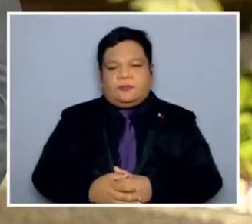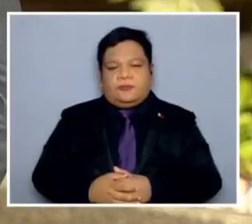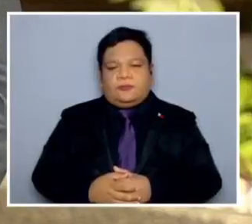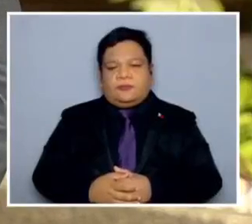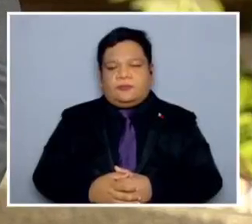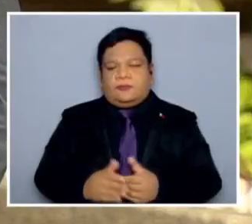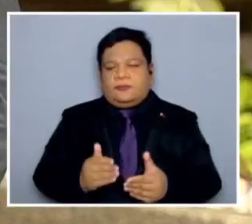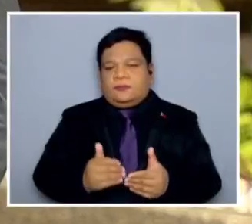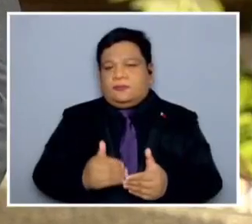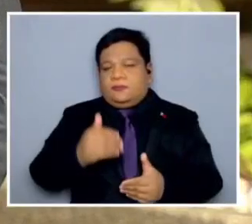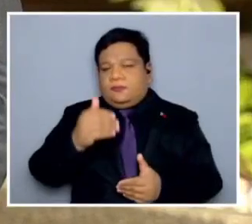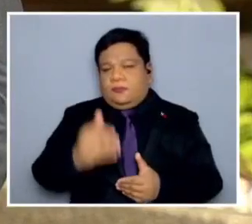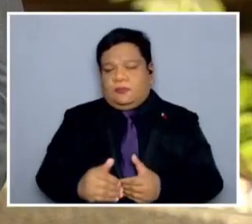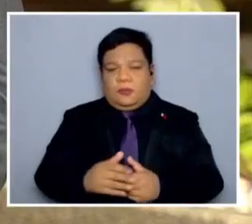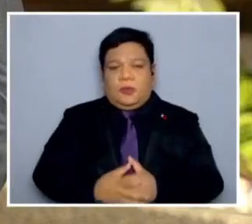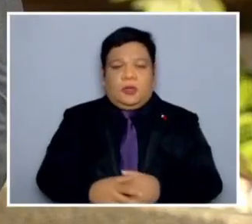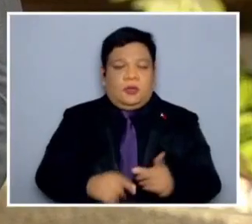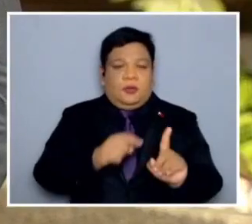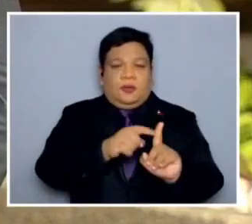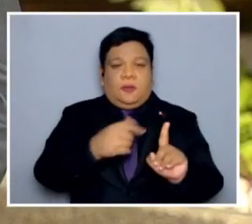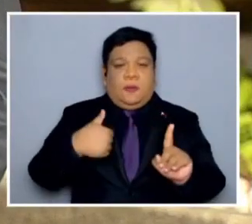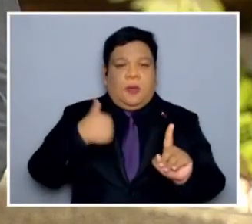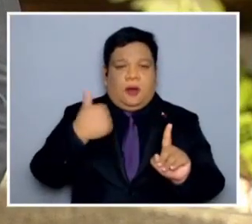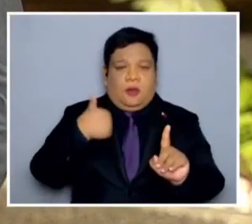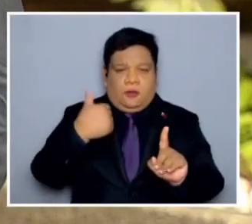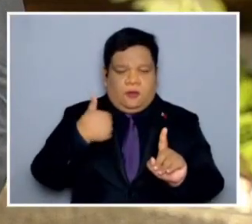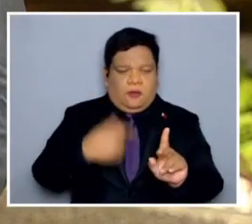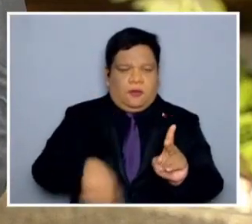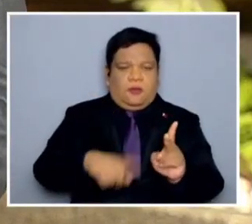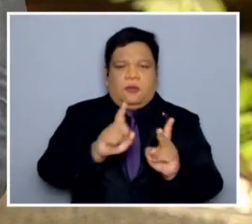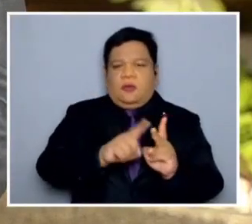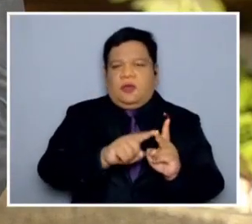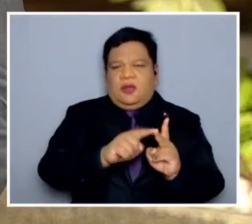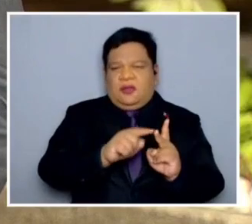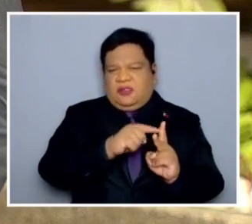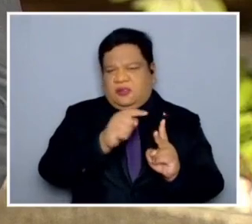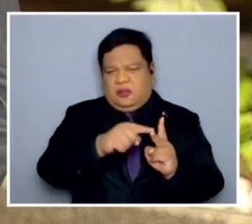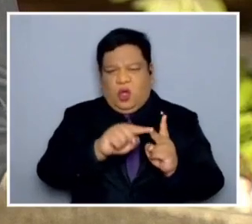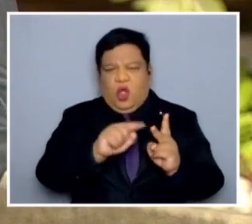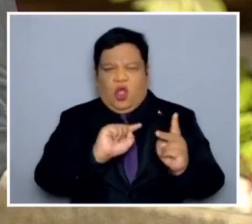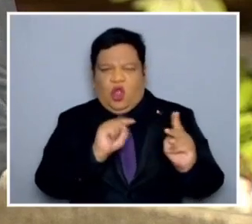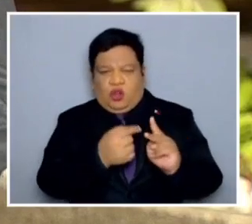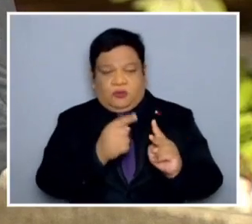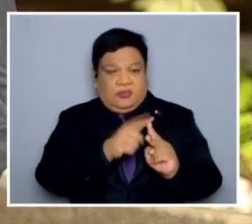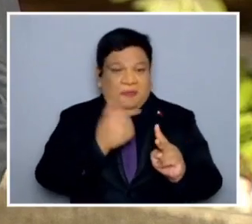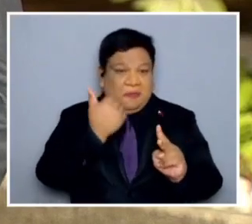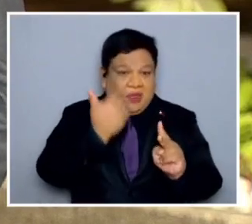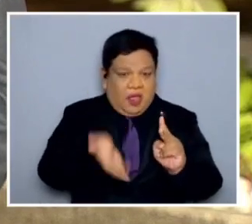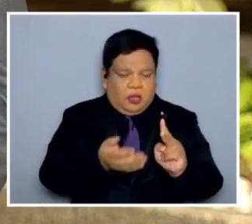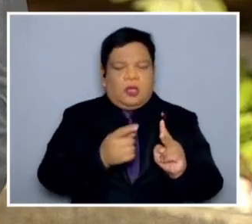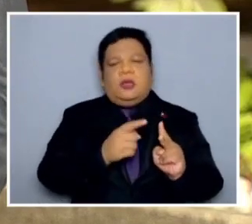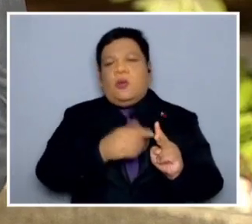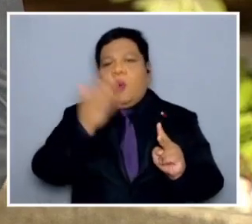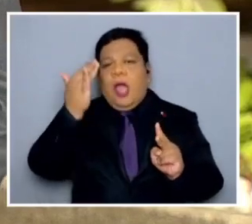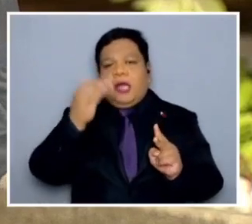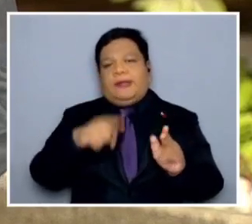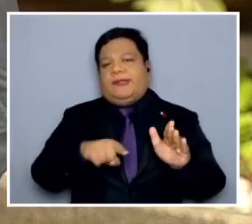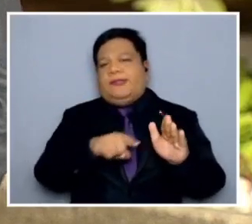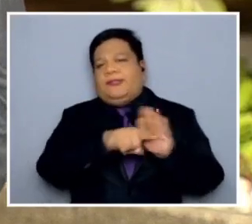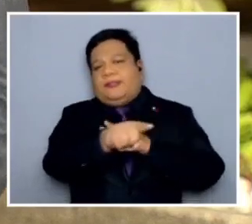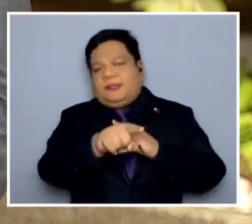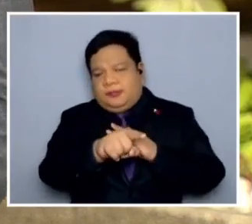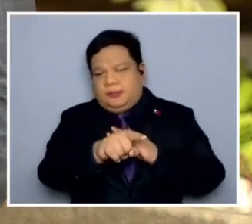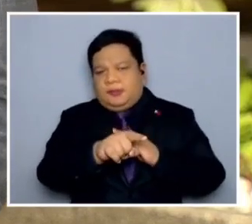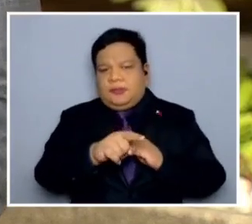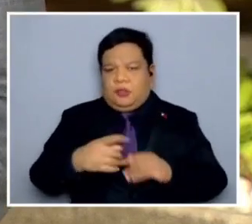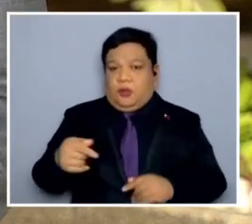Patay ang isang menor de edad at sugatan ang kanyang kasama matapos umanong tumakas at makipaghabulan sa mga pulis sa checkpoint sa Barangay